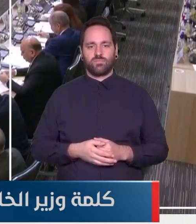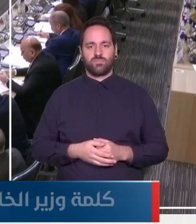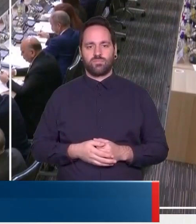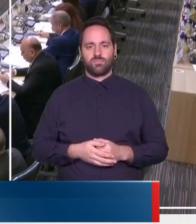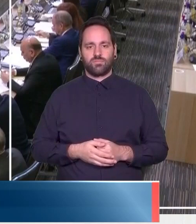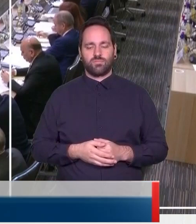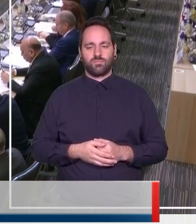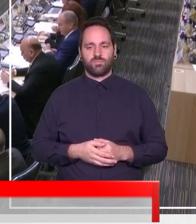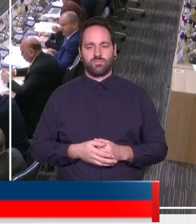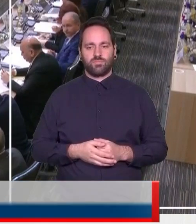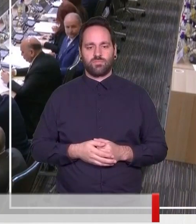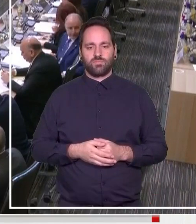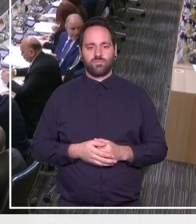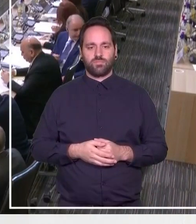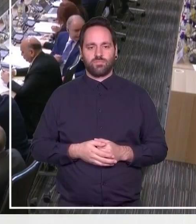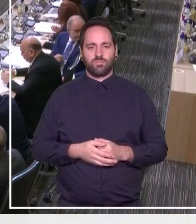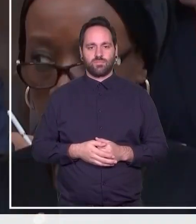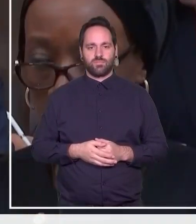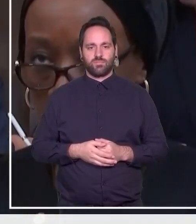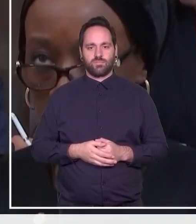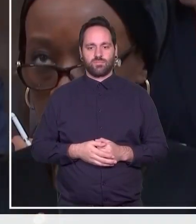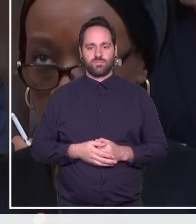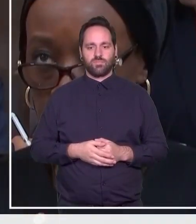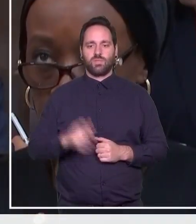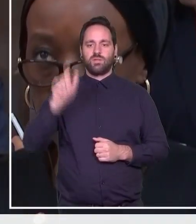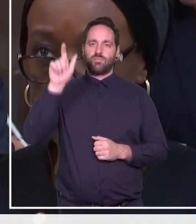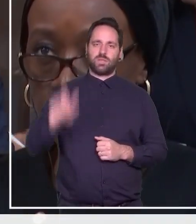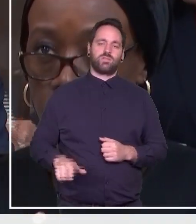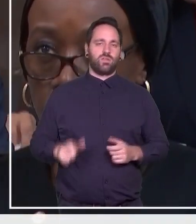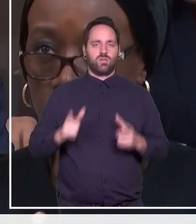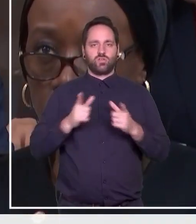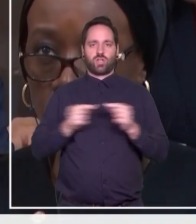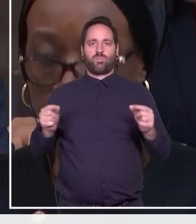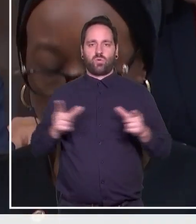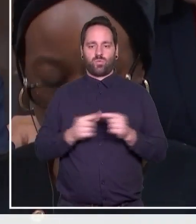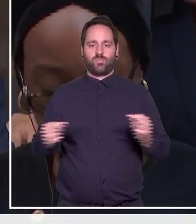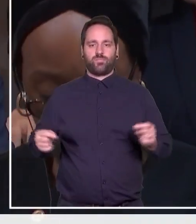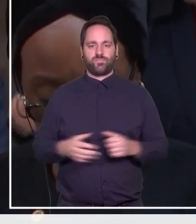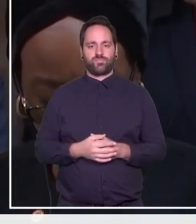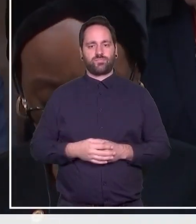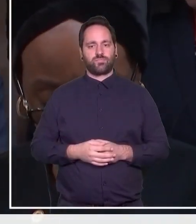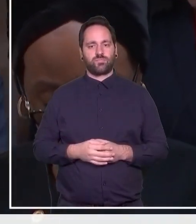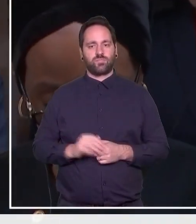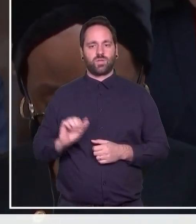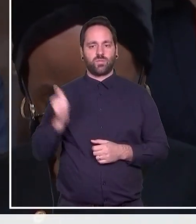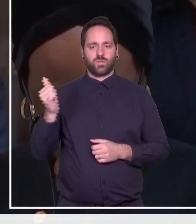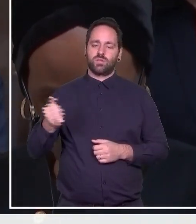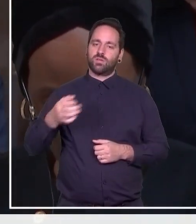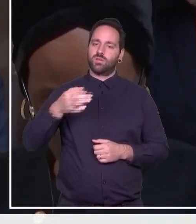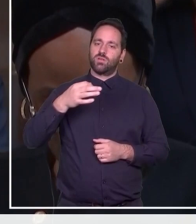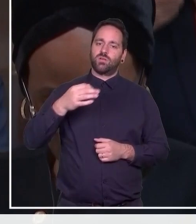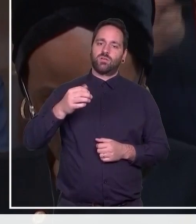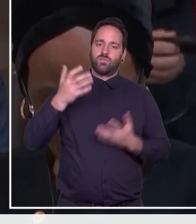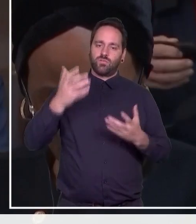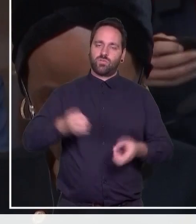Monsieur le ministre, tout d'abord, je tiens à exprimer. Allez, Wazir, à vous de nous parler de l'engagement sérieux.